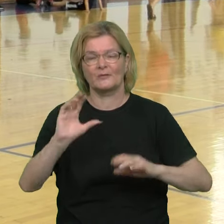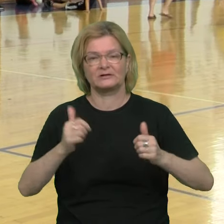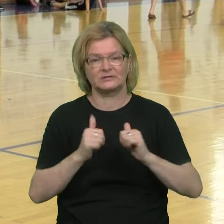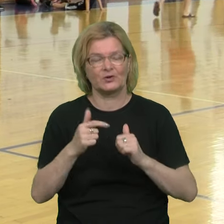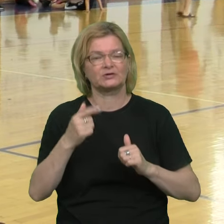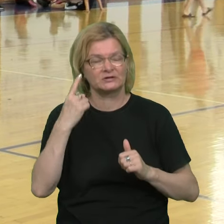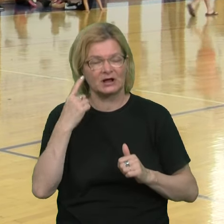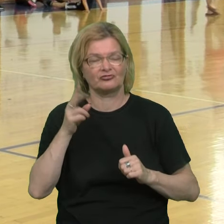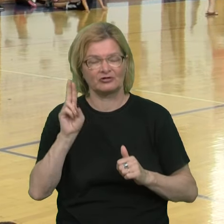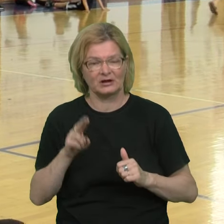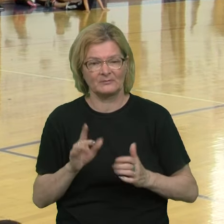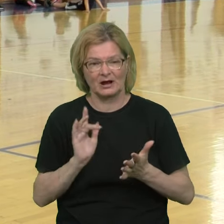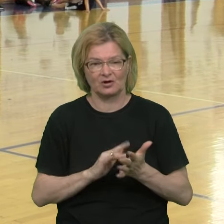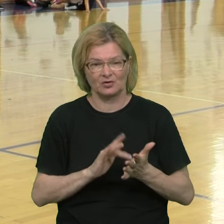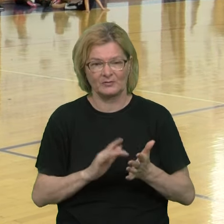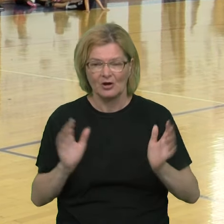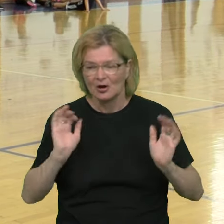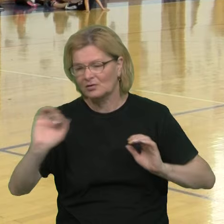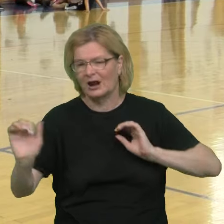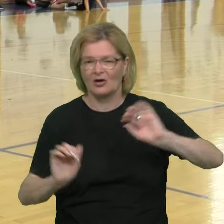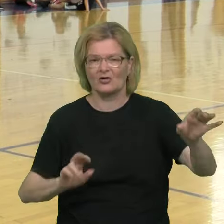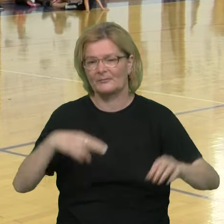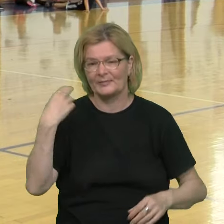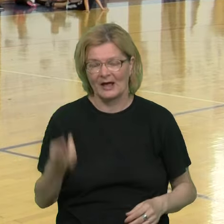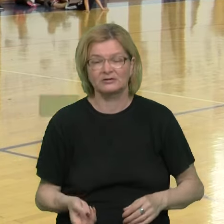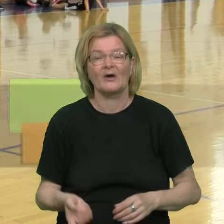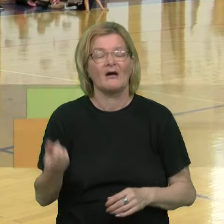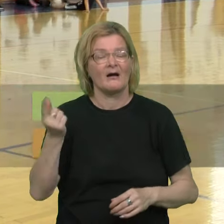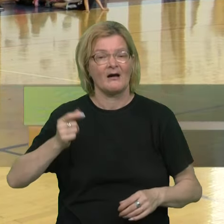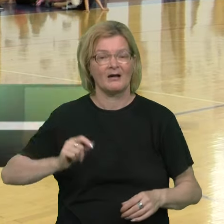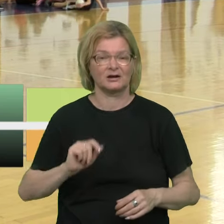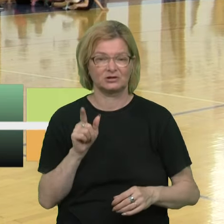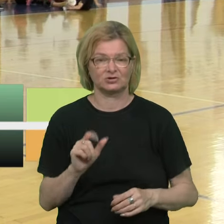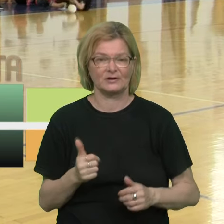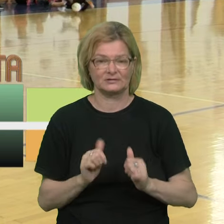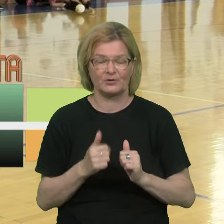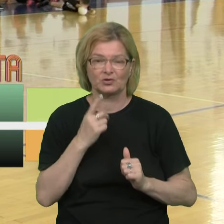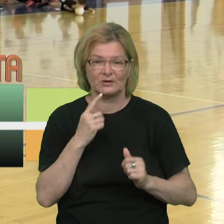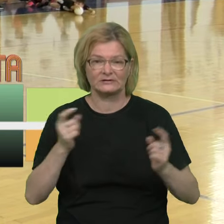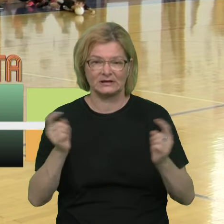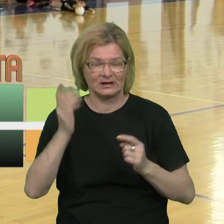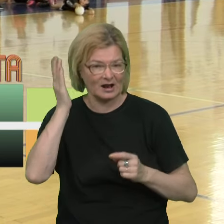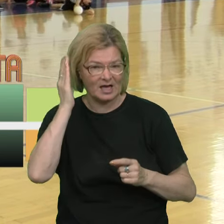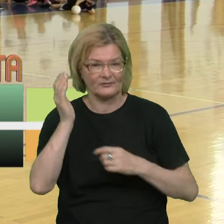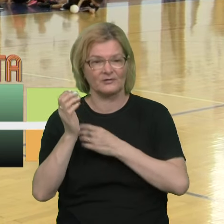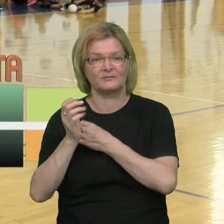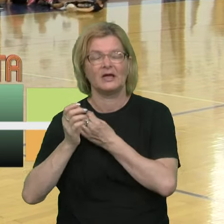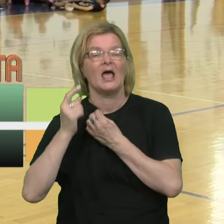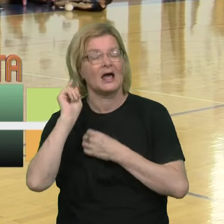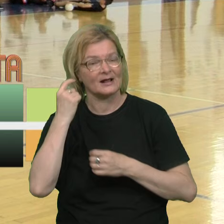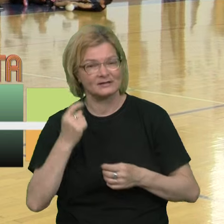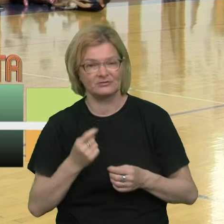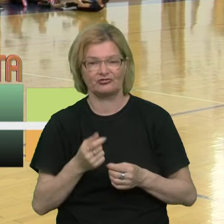je sport u kojem, znači, ima normalni maguranja, ima padova, ali to je sport koji se igra